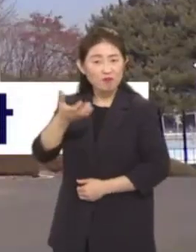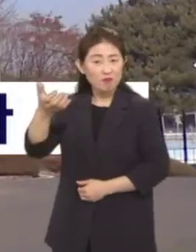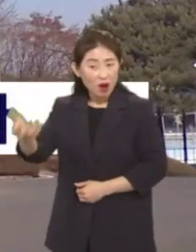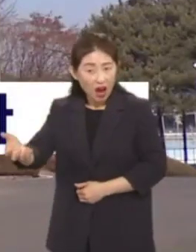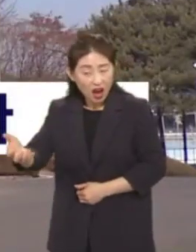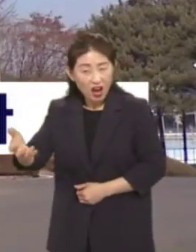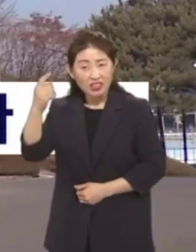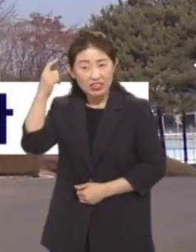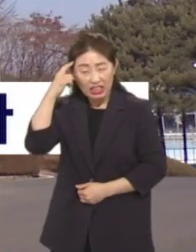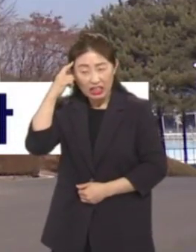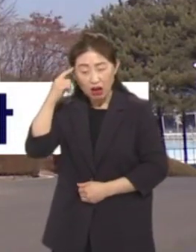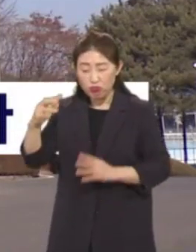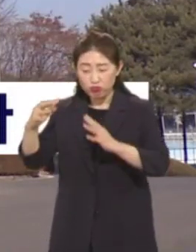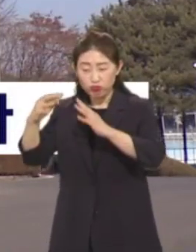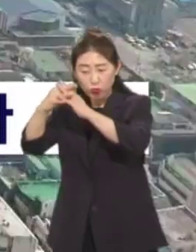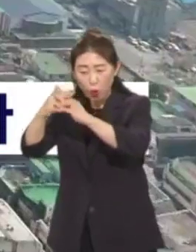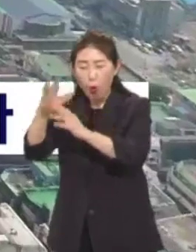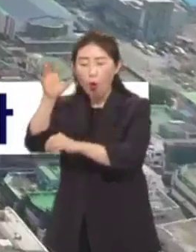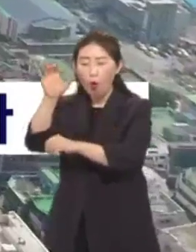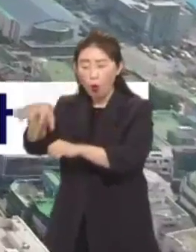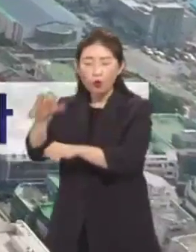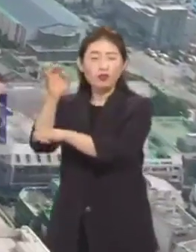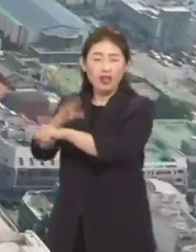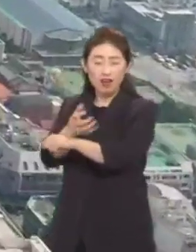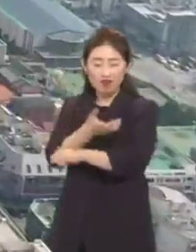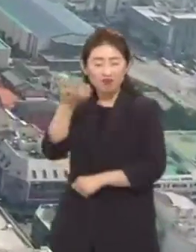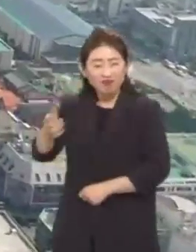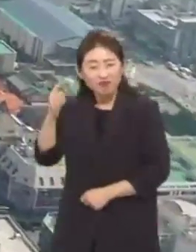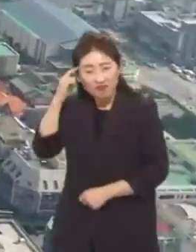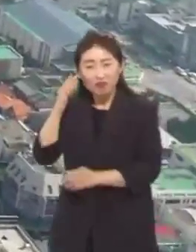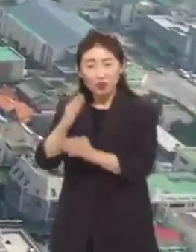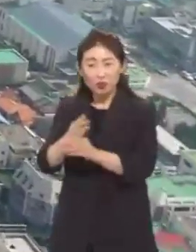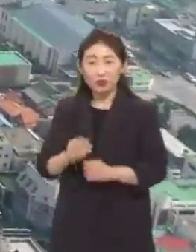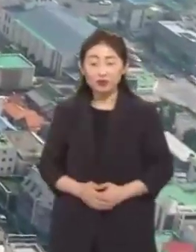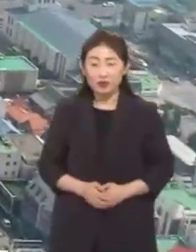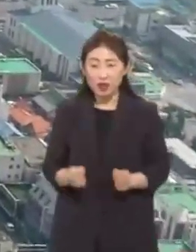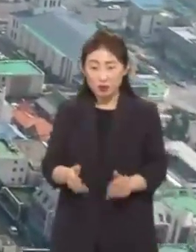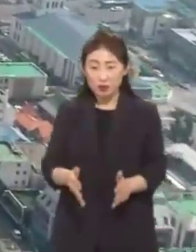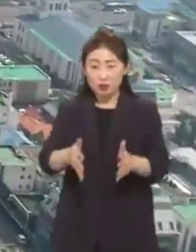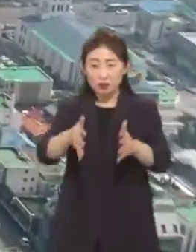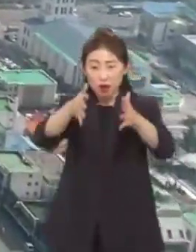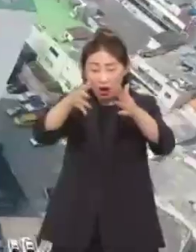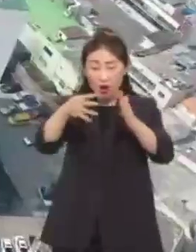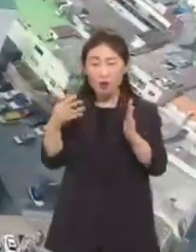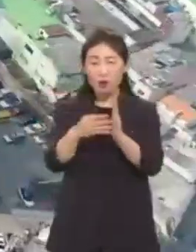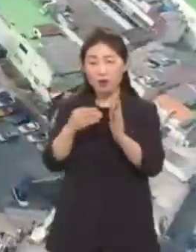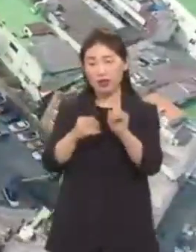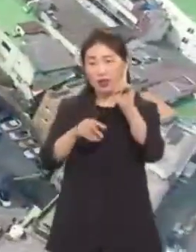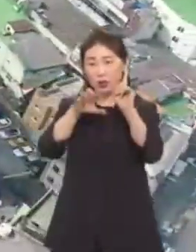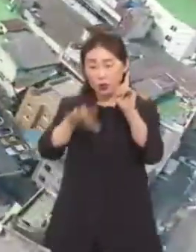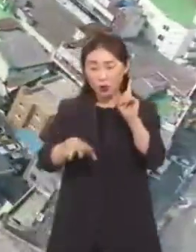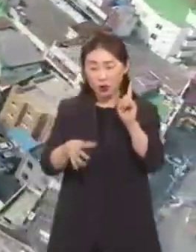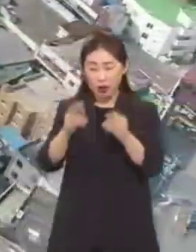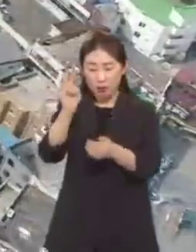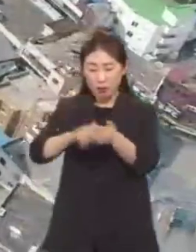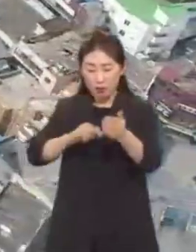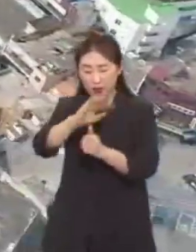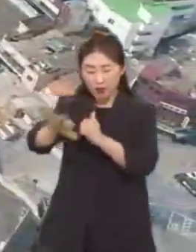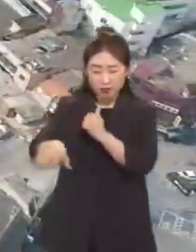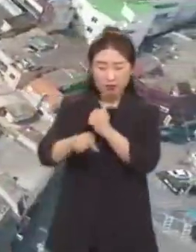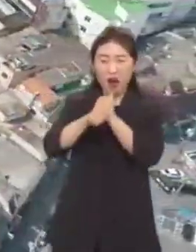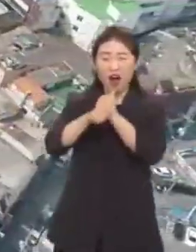건물 매입 가능성을 시사했습니다. 특히 메가시티의 경우 한 개 법인이 여러 수분양자들의 소유권을 모두